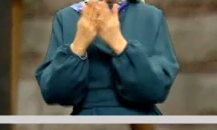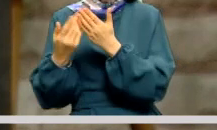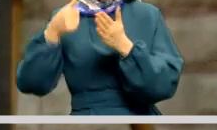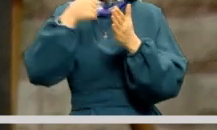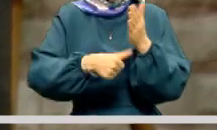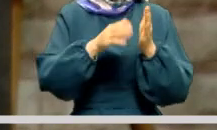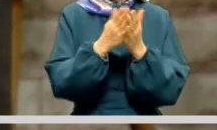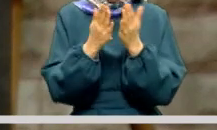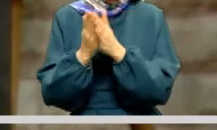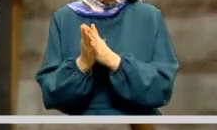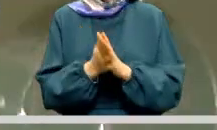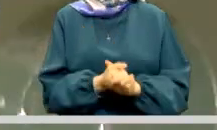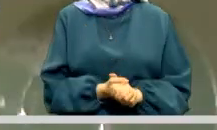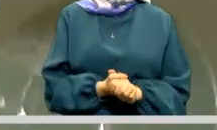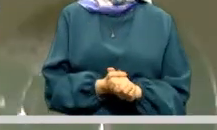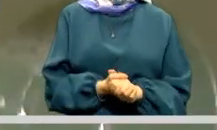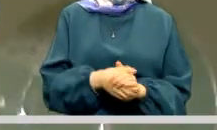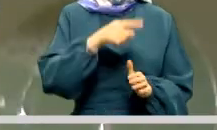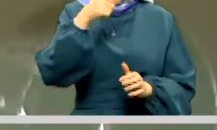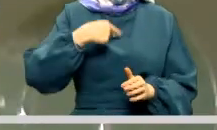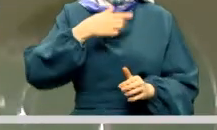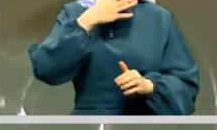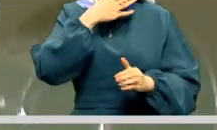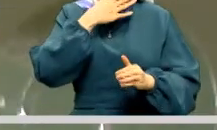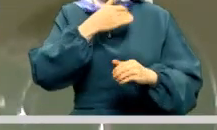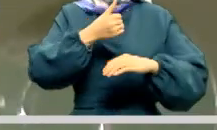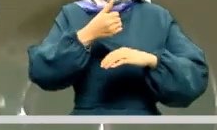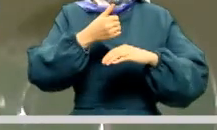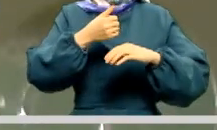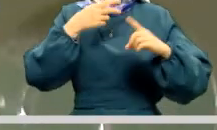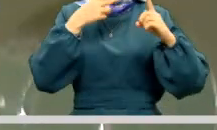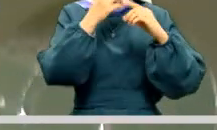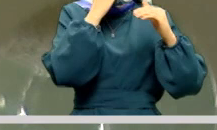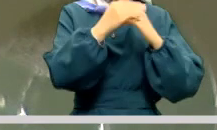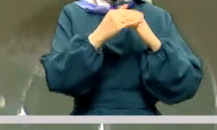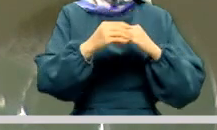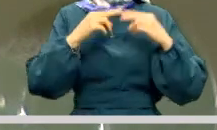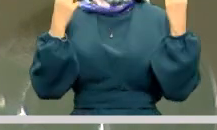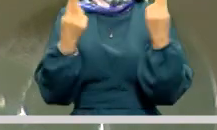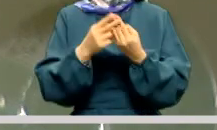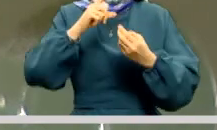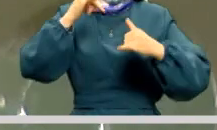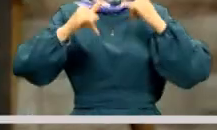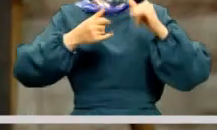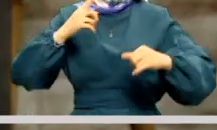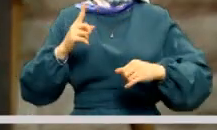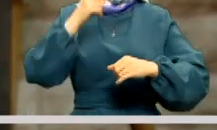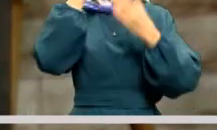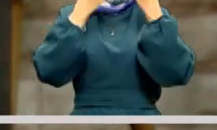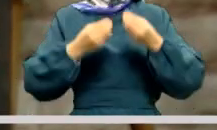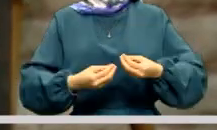Siyer kitaplarımızda aşere-i mübeşşeriye bildiğimiz bizim asap'tan dünyadayken cennetlik olarak müjdelenmiş olanlardan bahseder